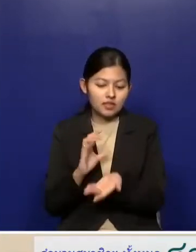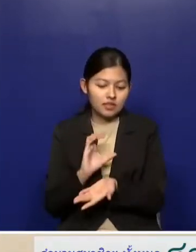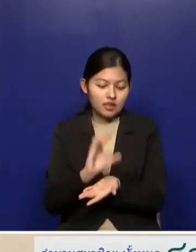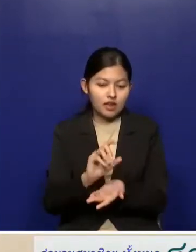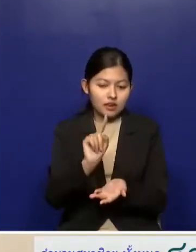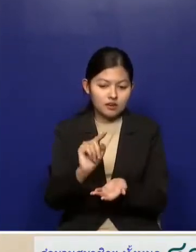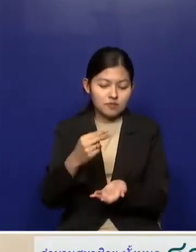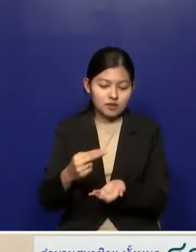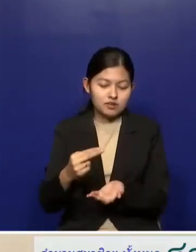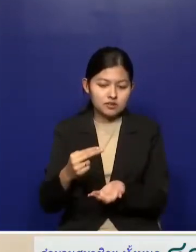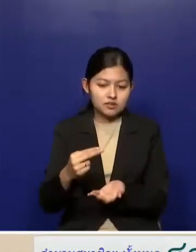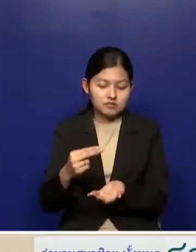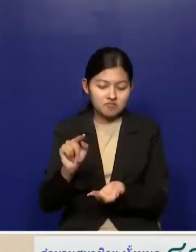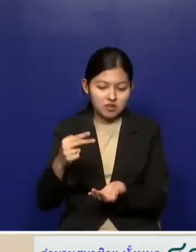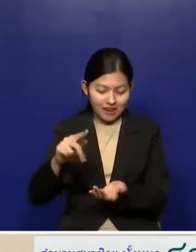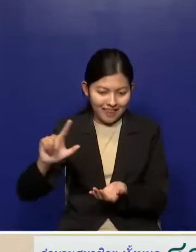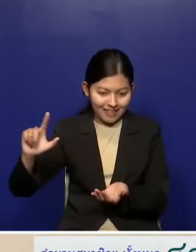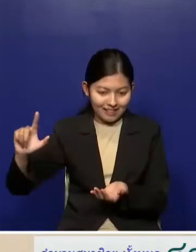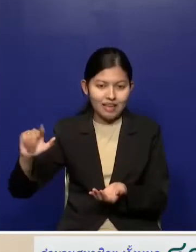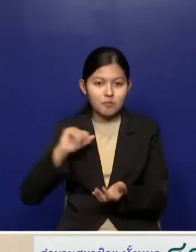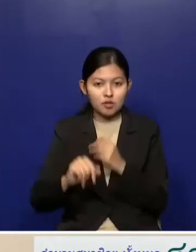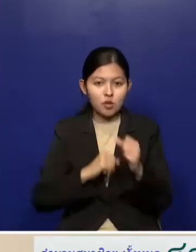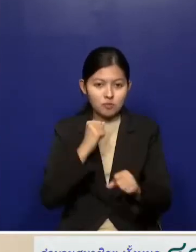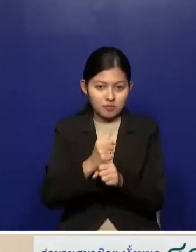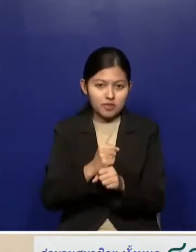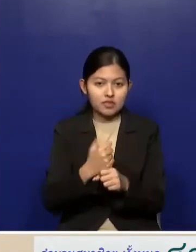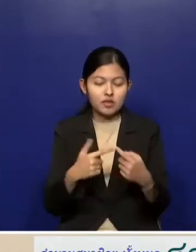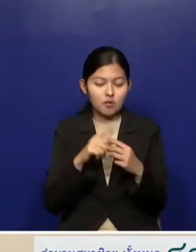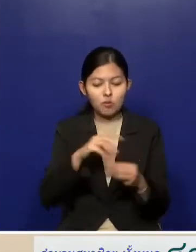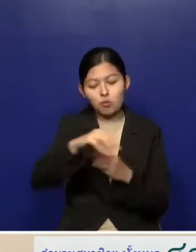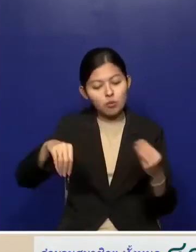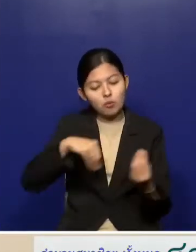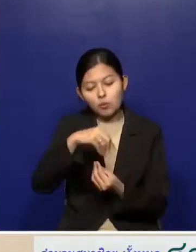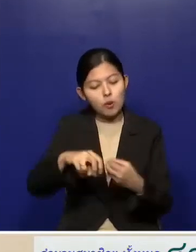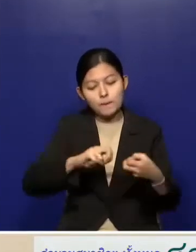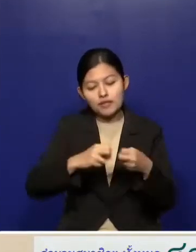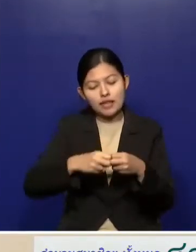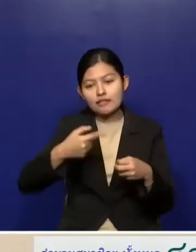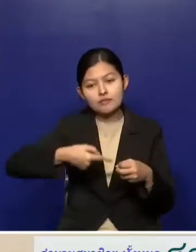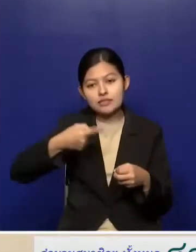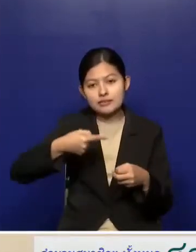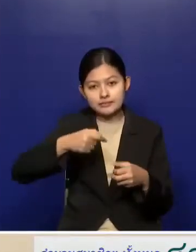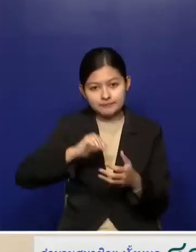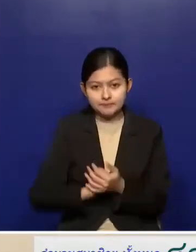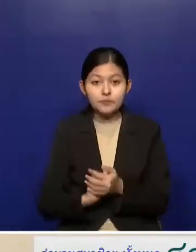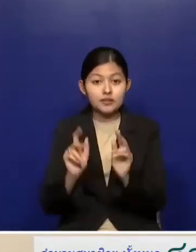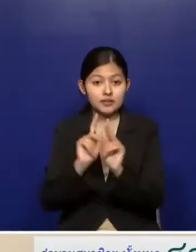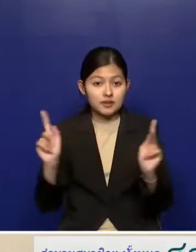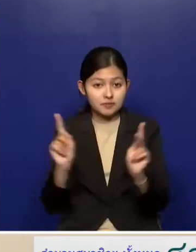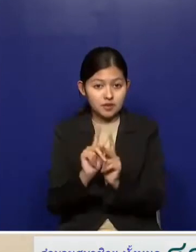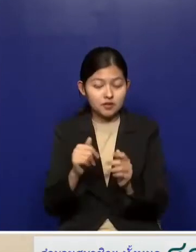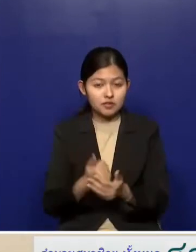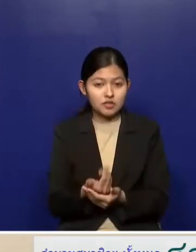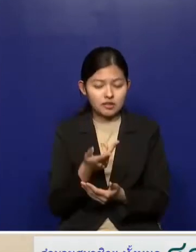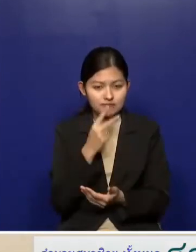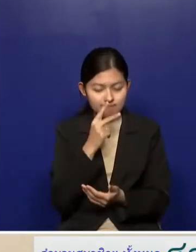หมื่น หลายหมื่น ล้านบาทต่อปีแต่เราก็ยวนเวียนกปัหานี้อยู่นะคะซึในส่วนของกรมาธการของเรานั้นก็เห